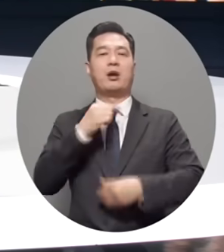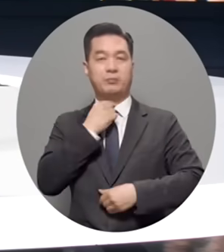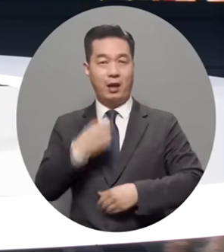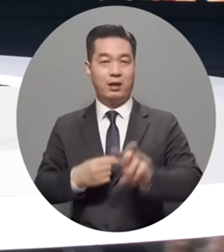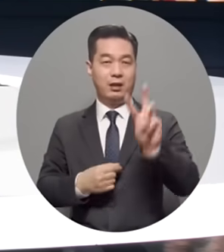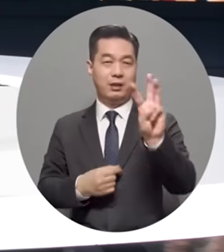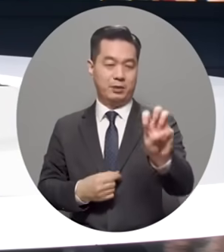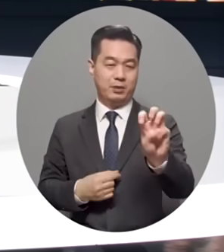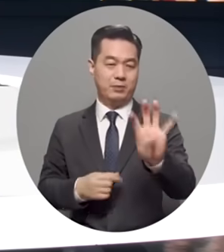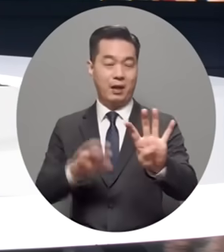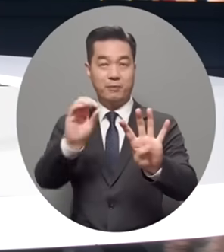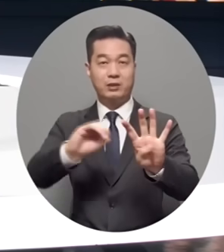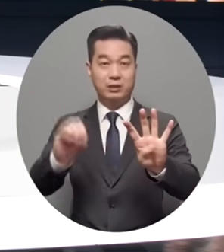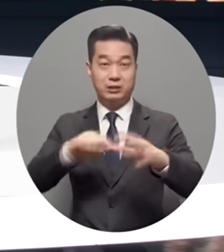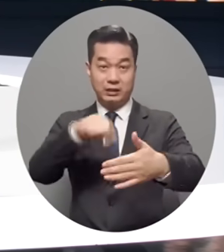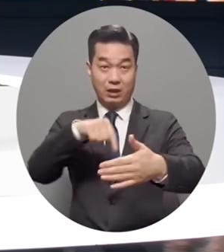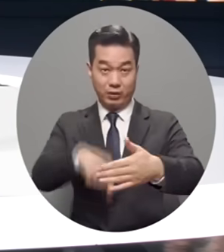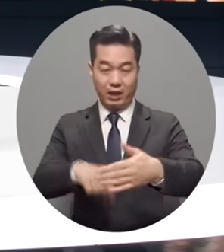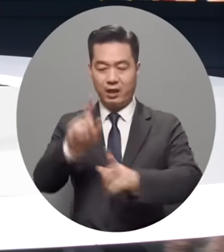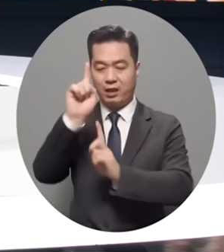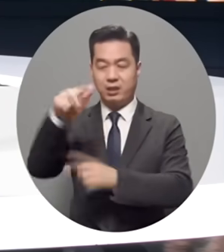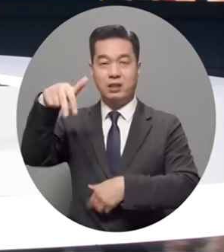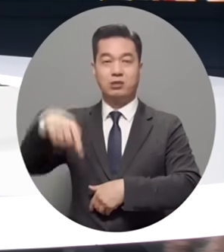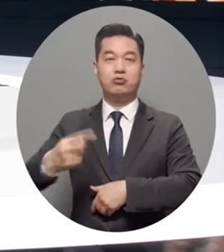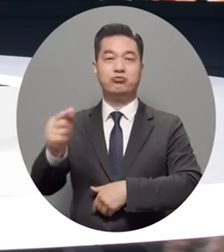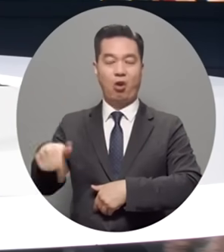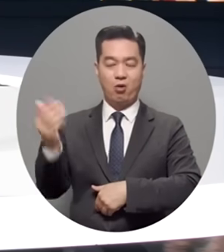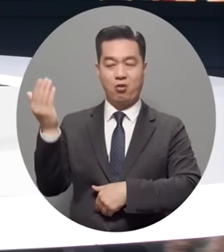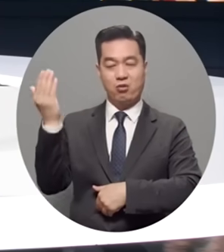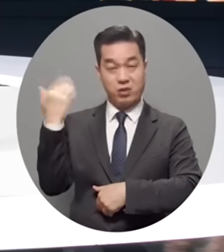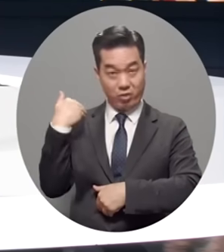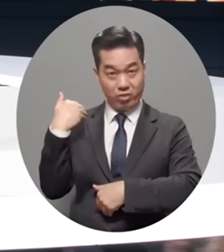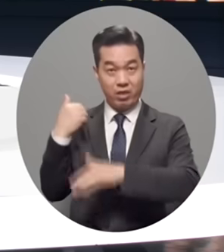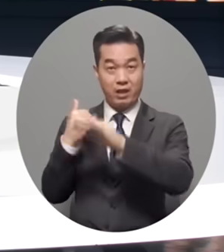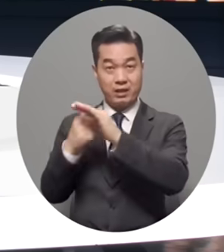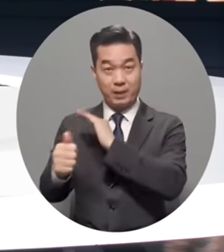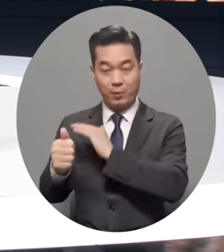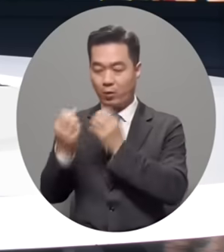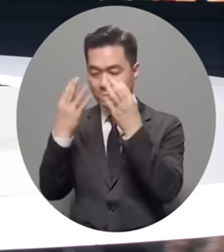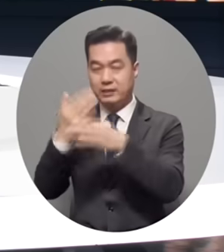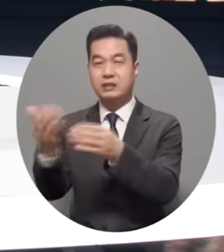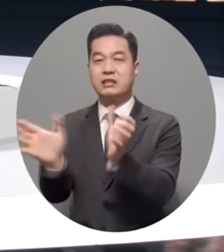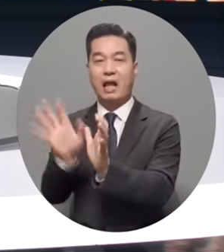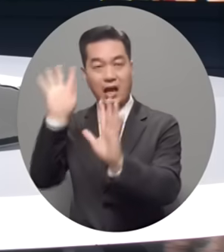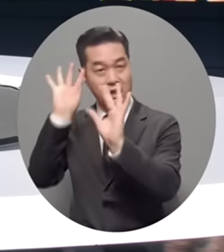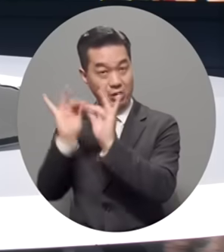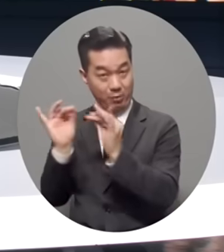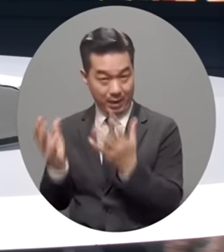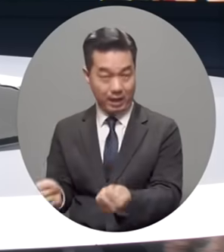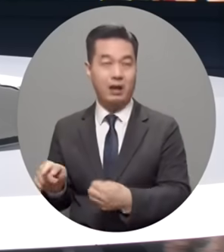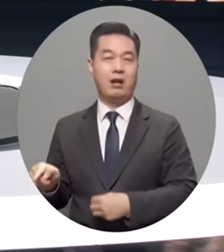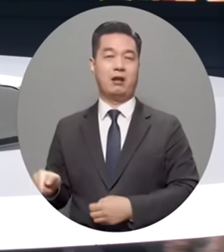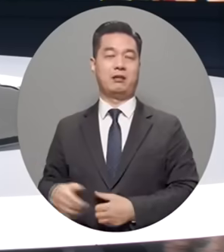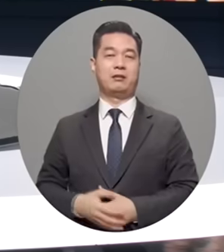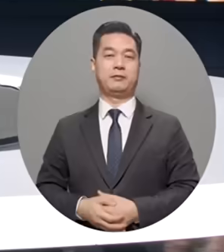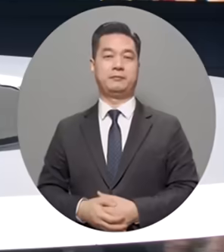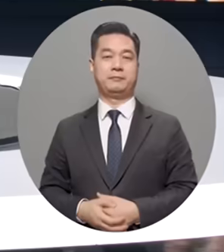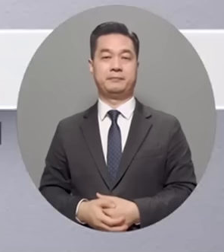34%였는데 이들 중엔 이준석 개혁신당을 지지한다는 응답이 가장 많았습니다. 이어서 신준명 기자입니다.